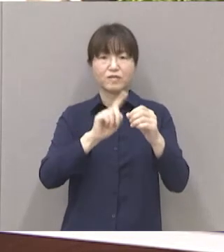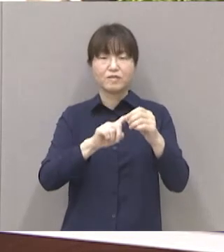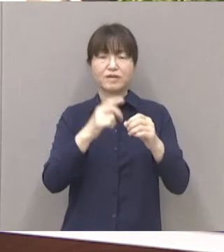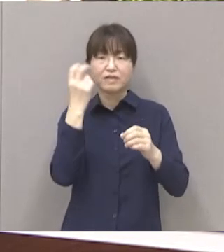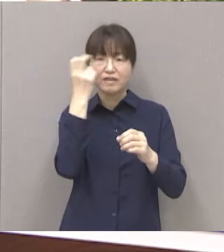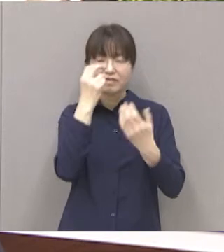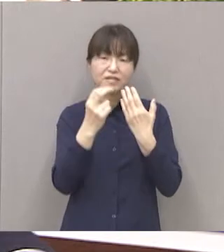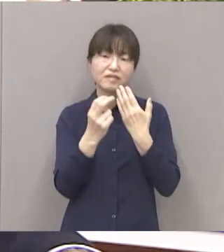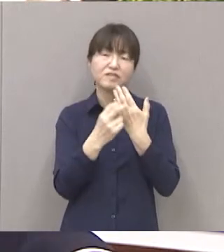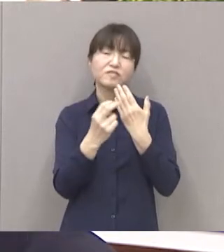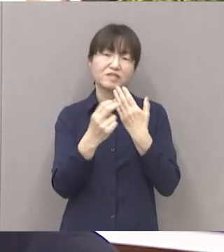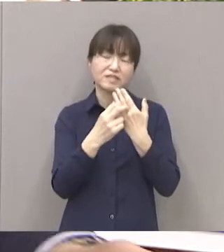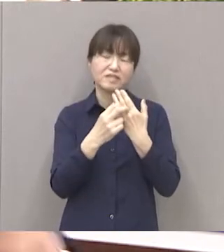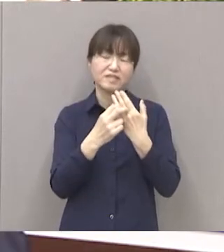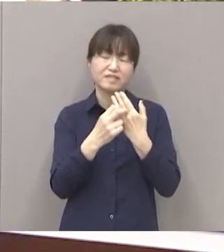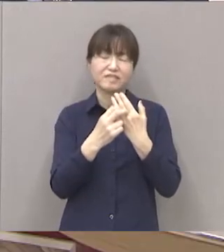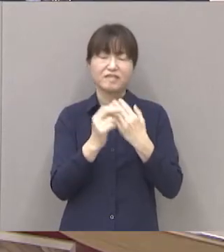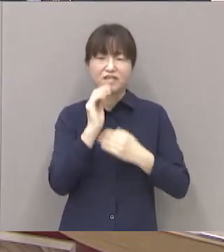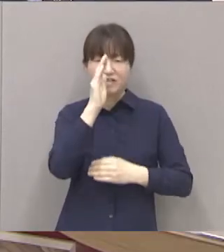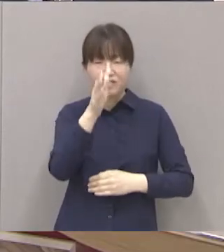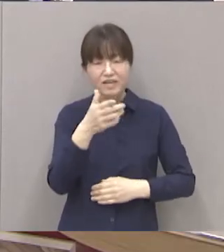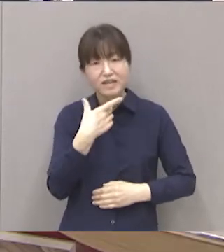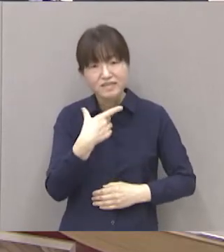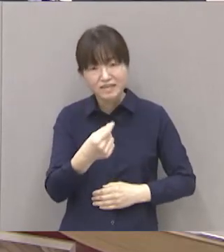受けて頂ければというふうに思います